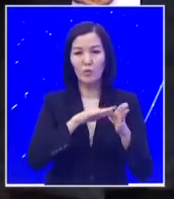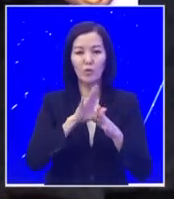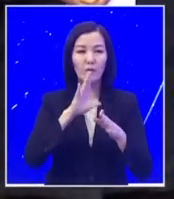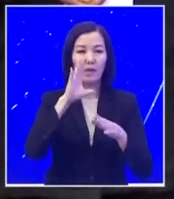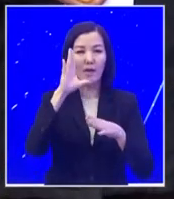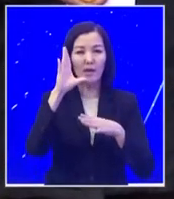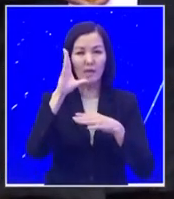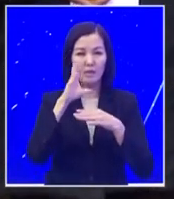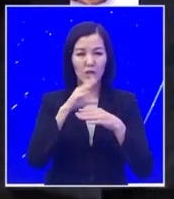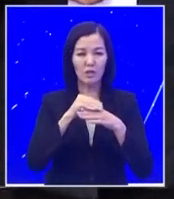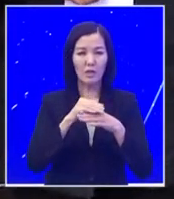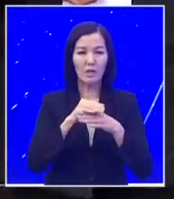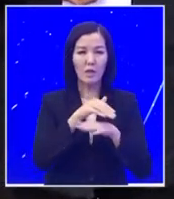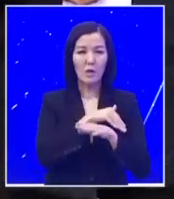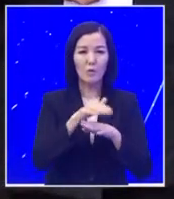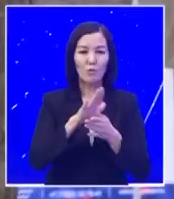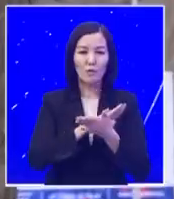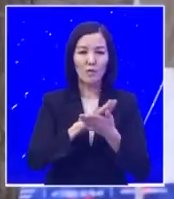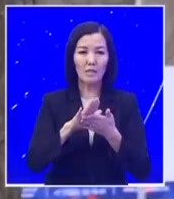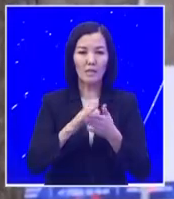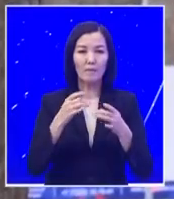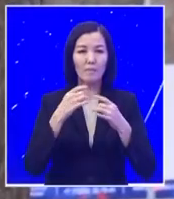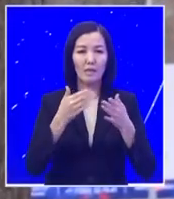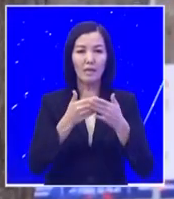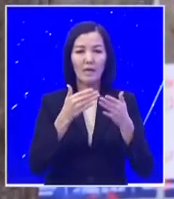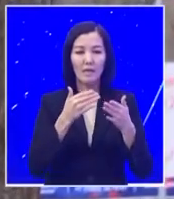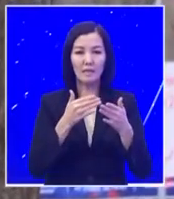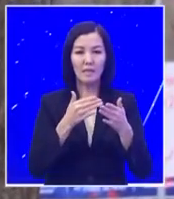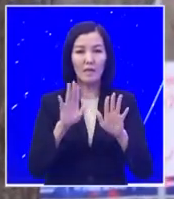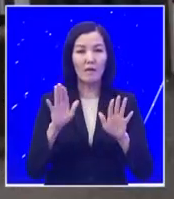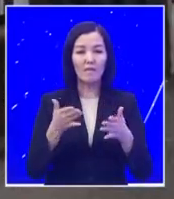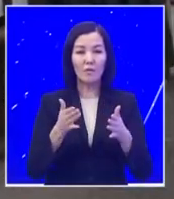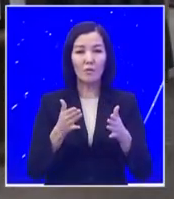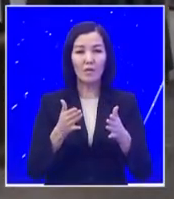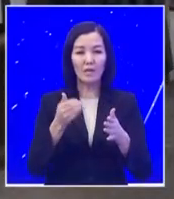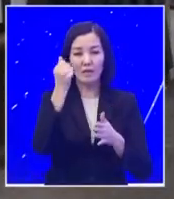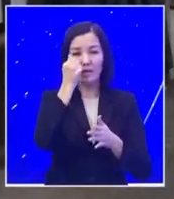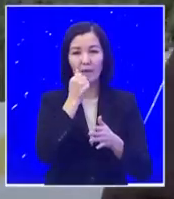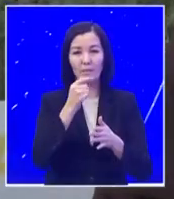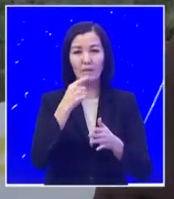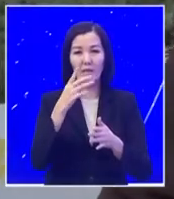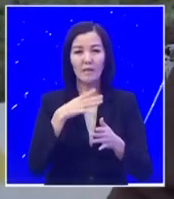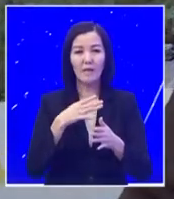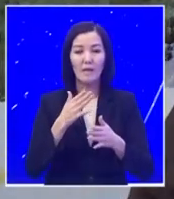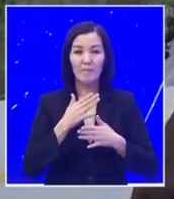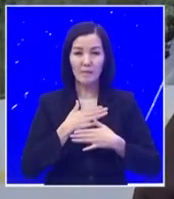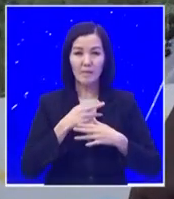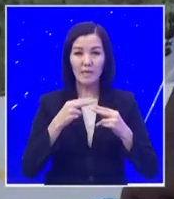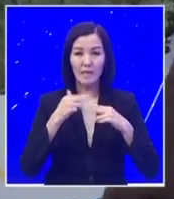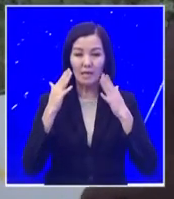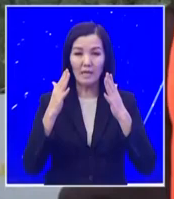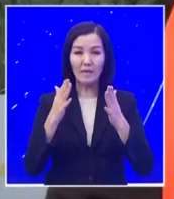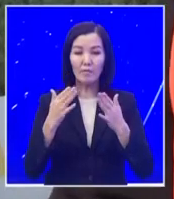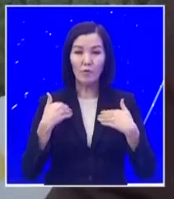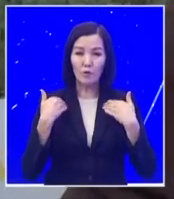жұмысқа келіп, көше тазалаумен айналысады. Мереке қарсаңында мұндайды күтпеген ананың айтар алғысы ерек. Осылай бізді елеп ескеріп,